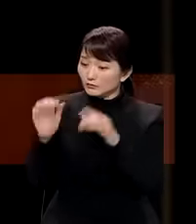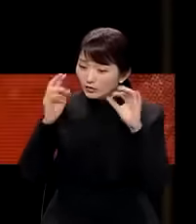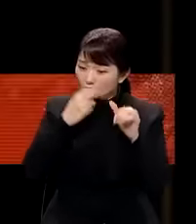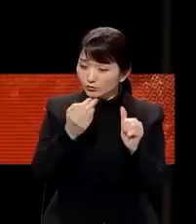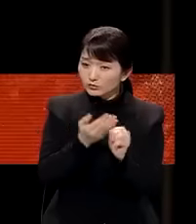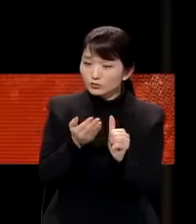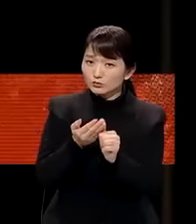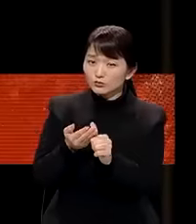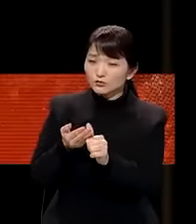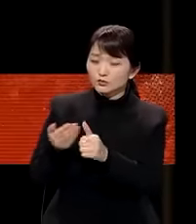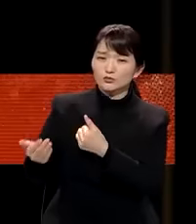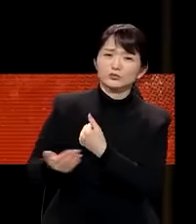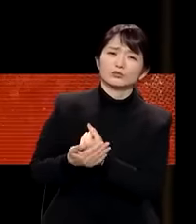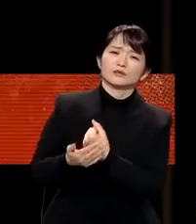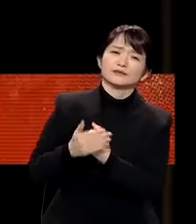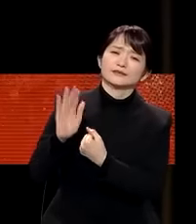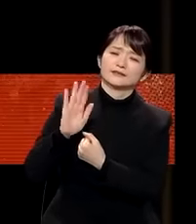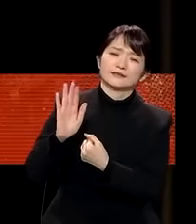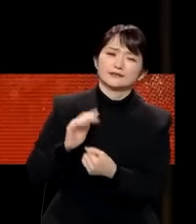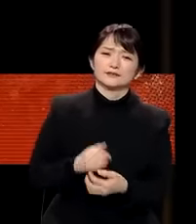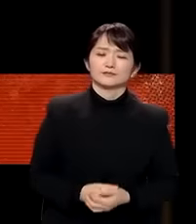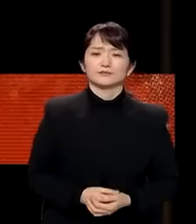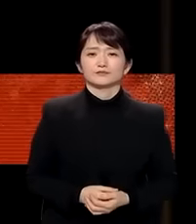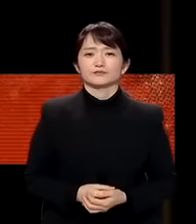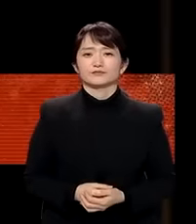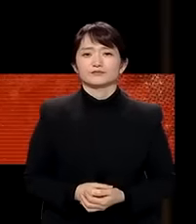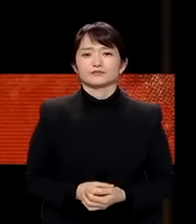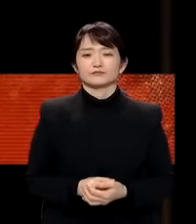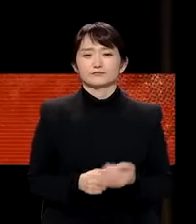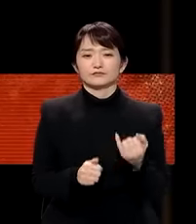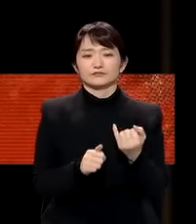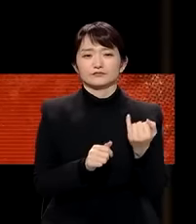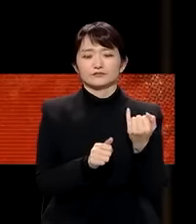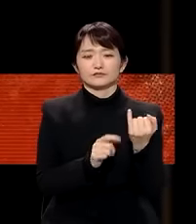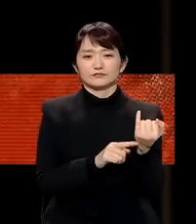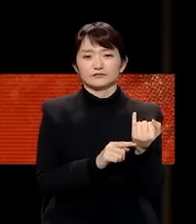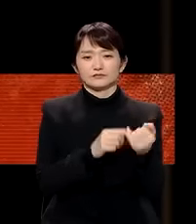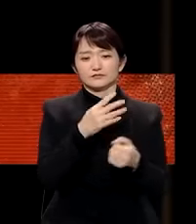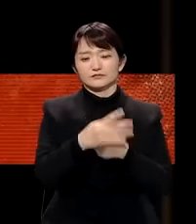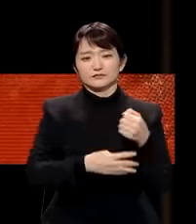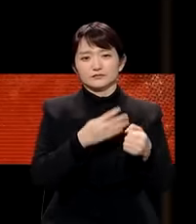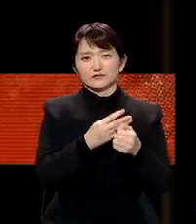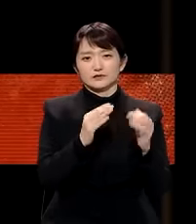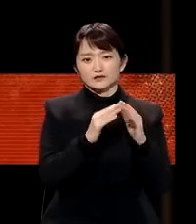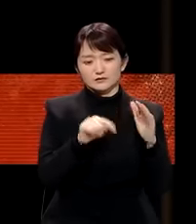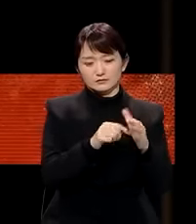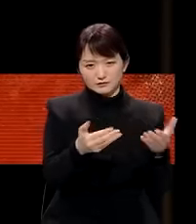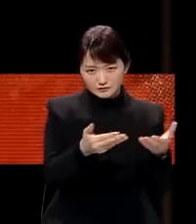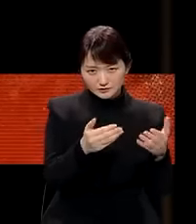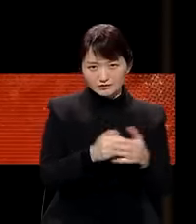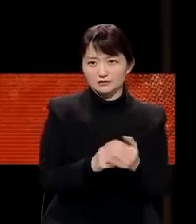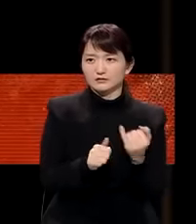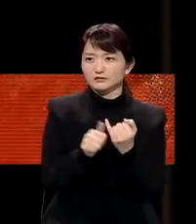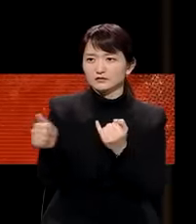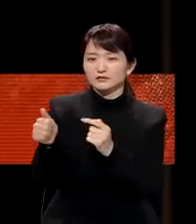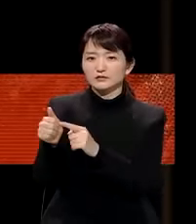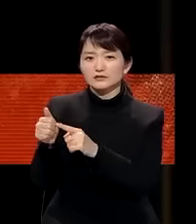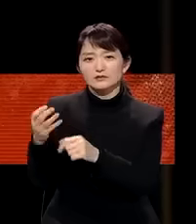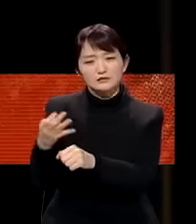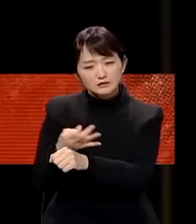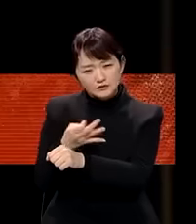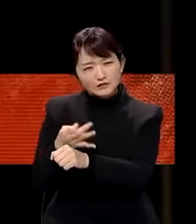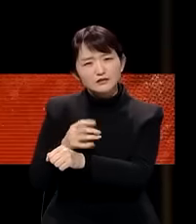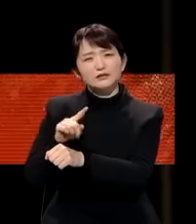고민이다 이런 전업주부의 사연입니다 4년째 사연자는 전업 주부고 그 남편이 집에서 뭐 14시간 15시간 정도 일하는